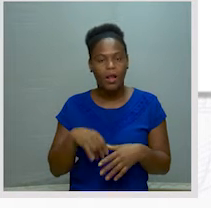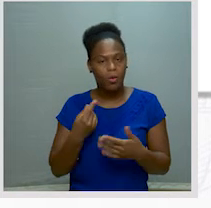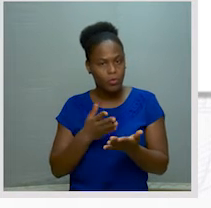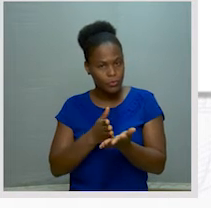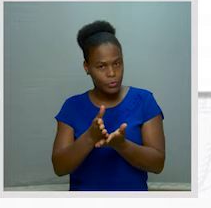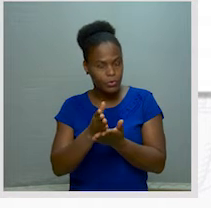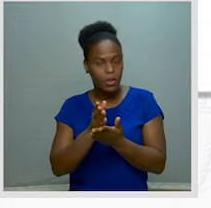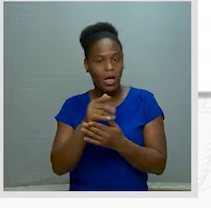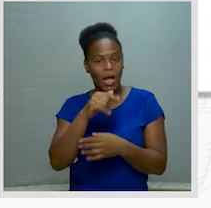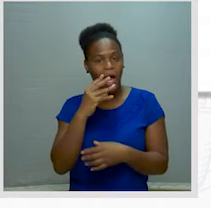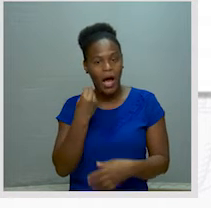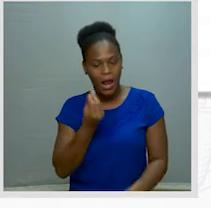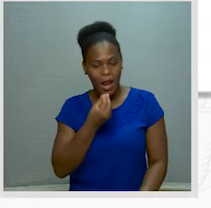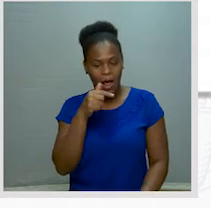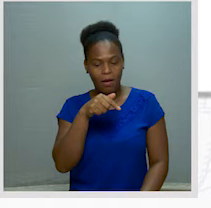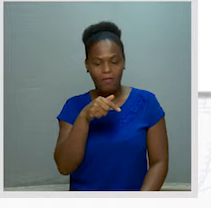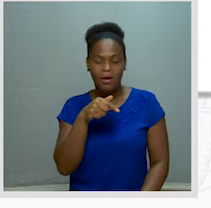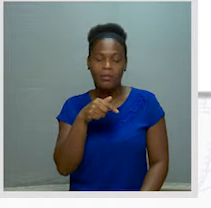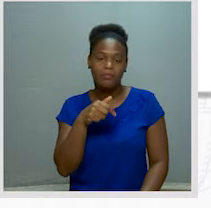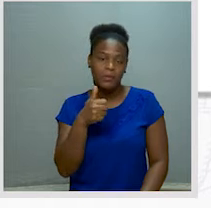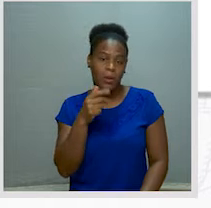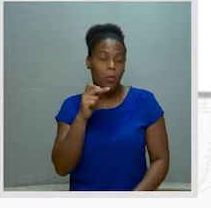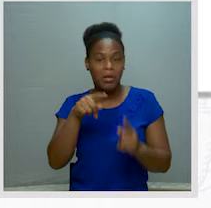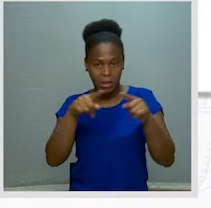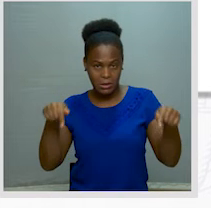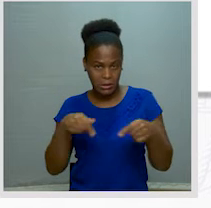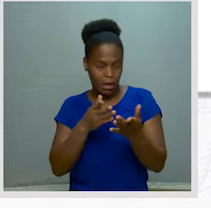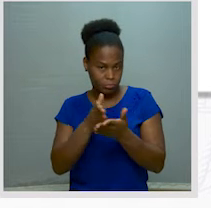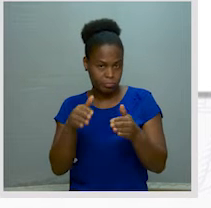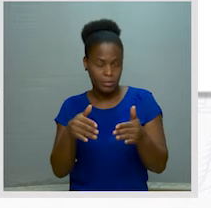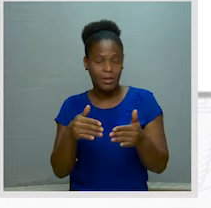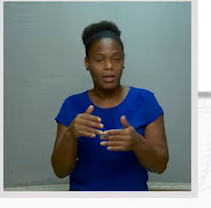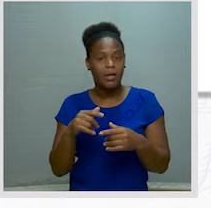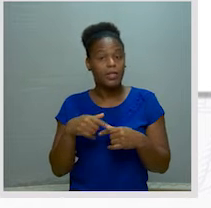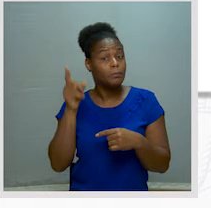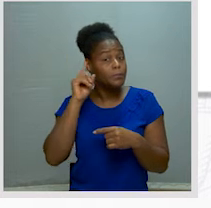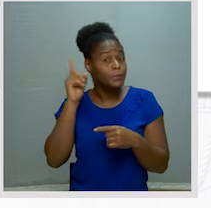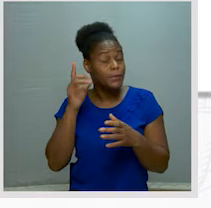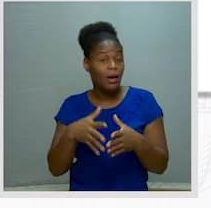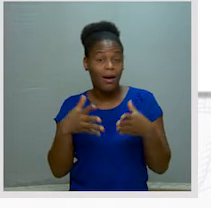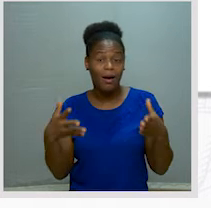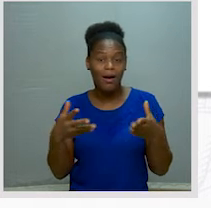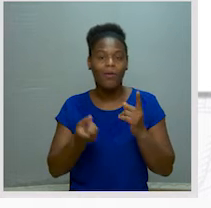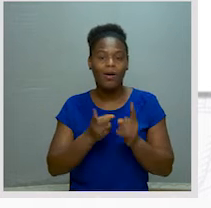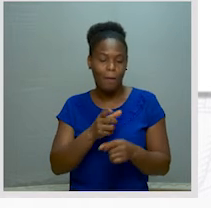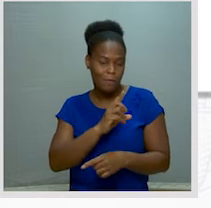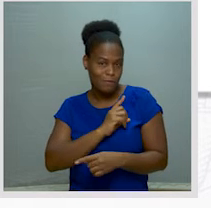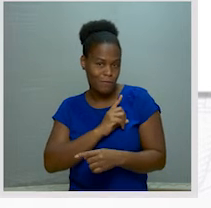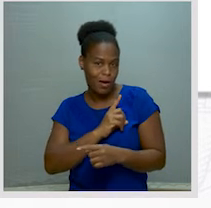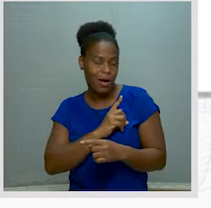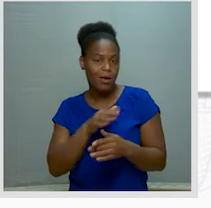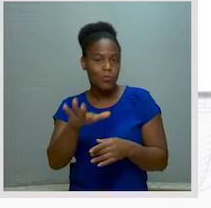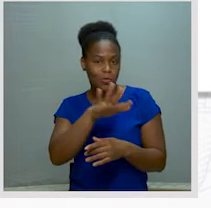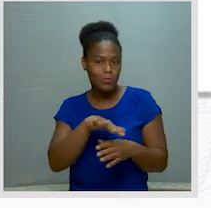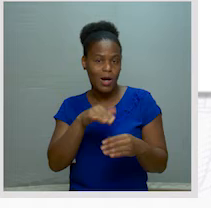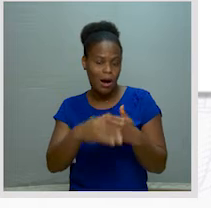On continue à mettre ses élèves dans le bain. C'est hyper important que le privé prenne